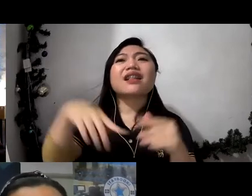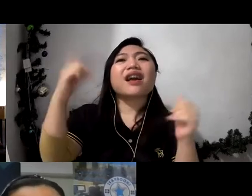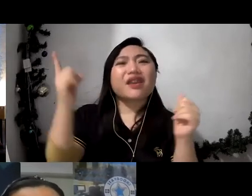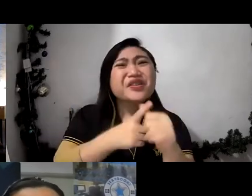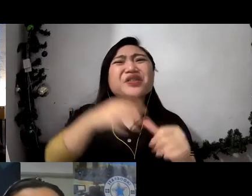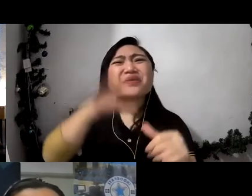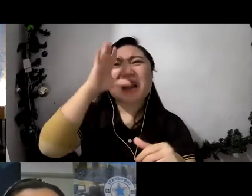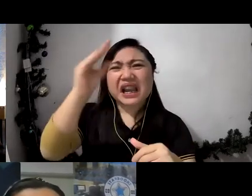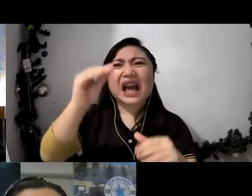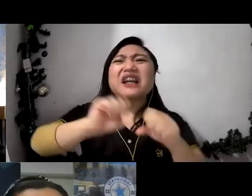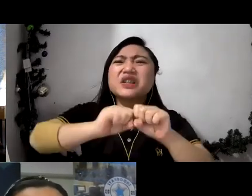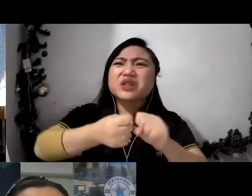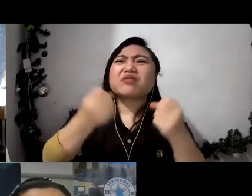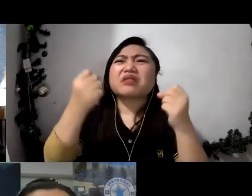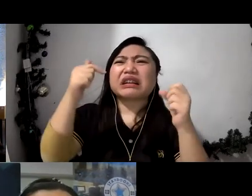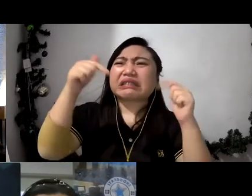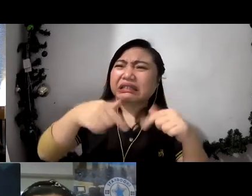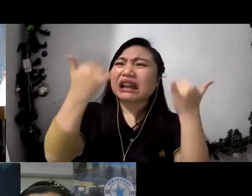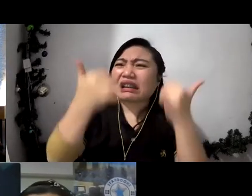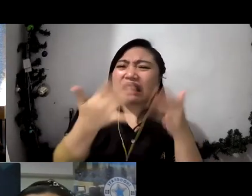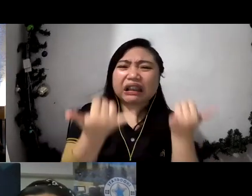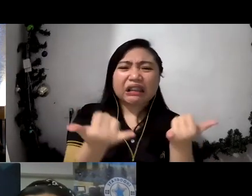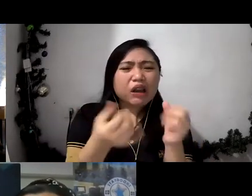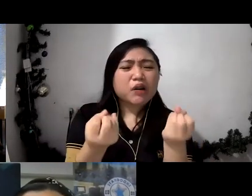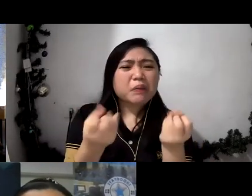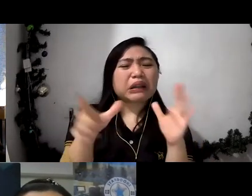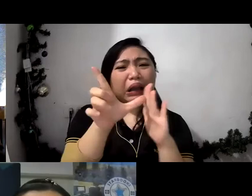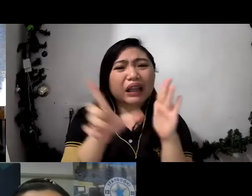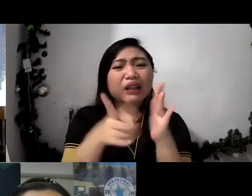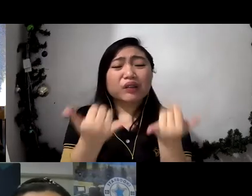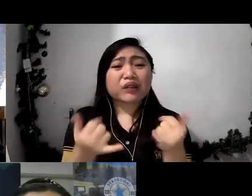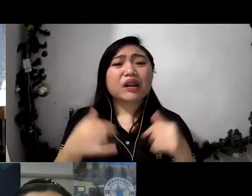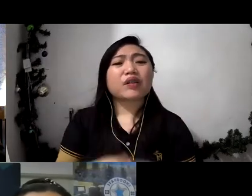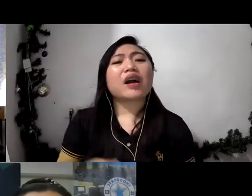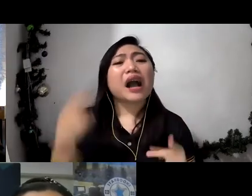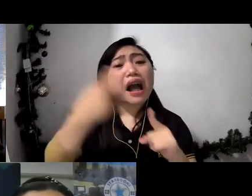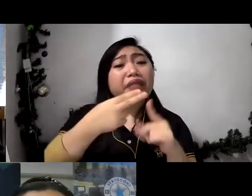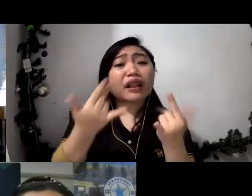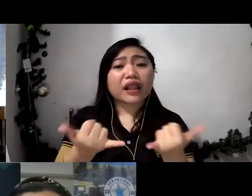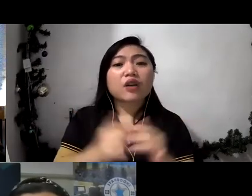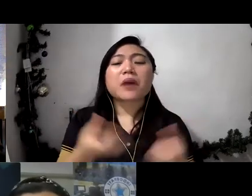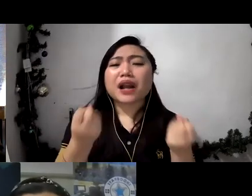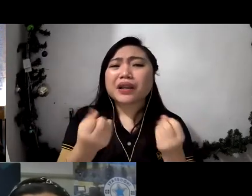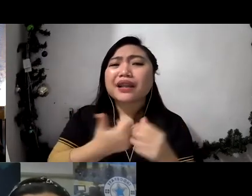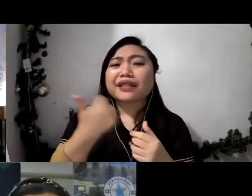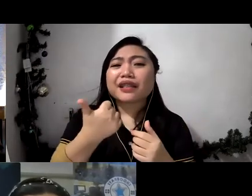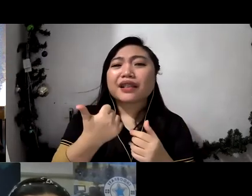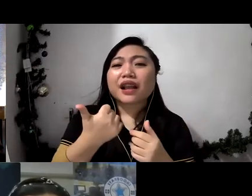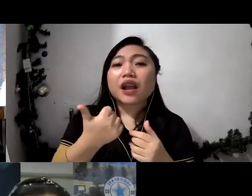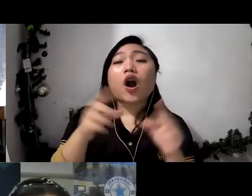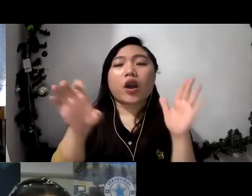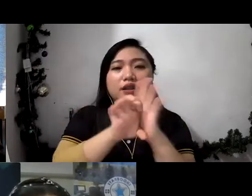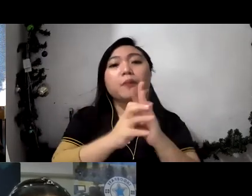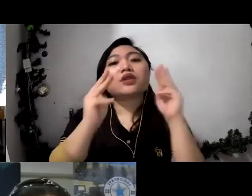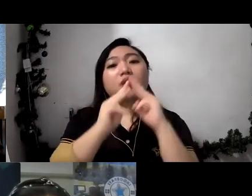pa rin sa ating batas na ganun. Okay? For example, ano, may mga sariling batas, for example, sa Muslim community,